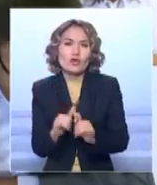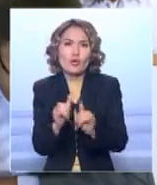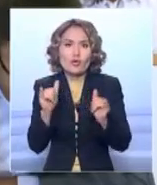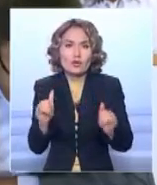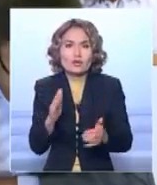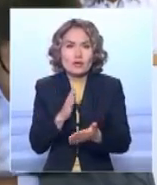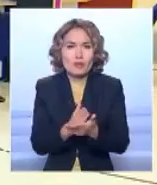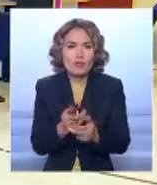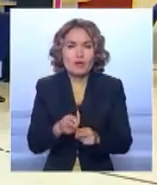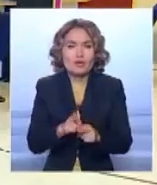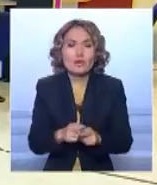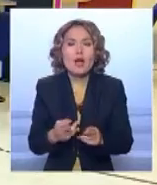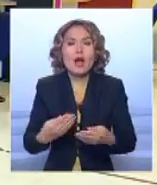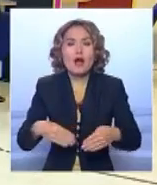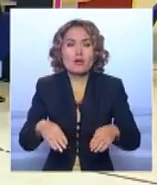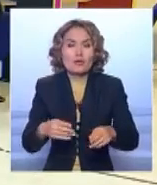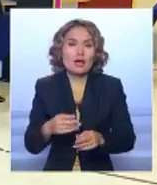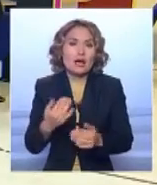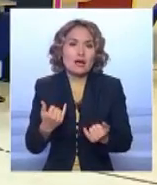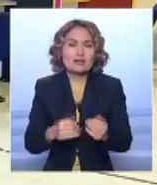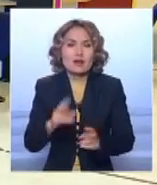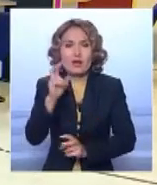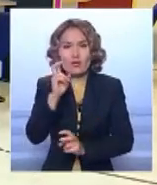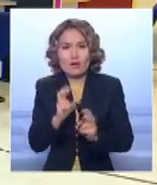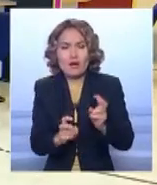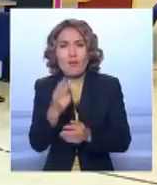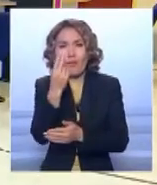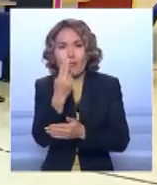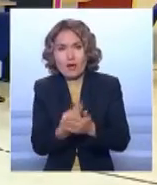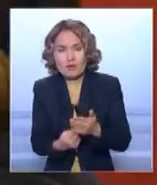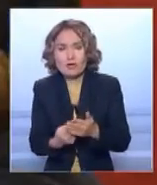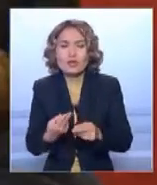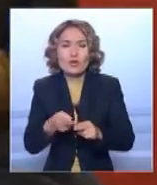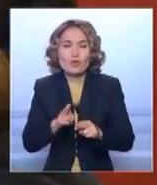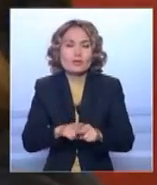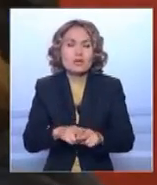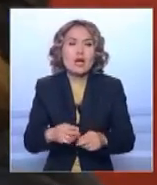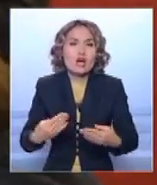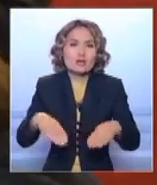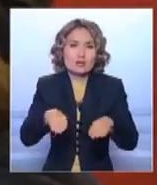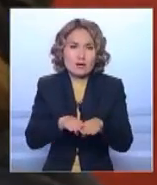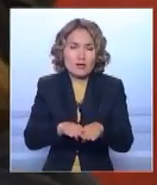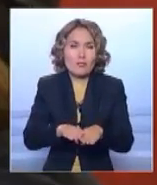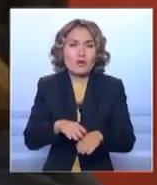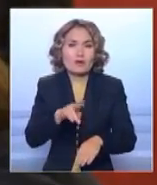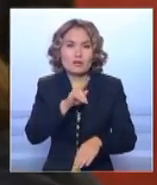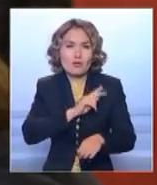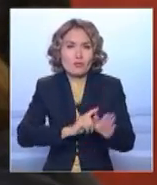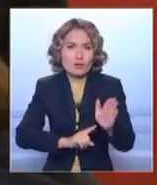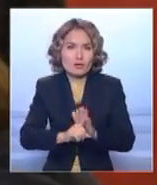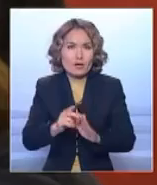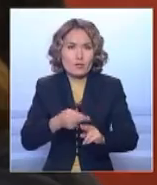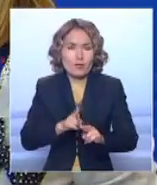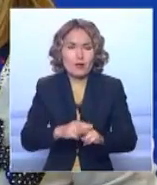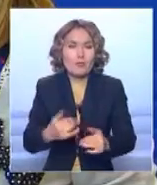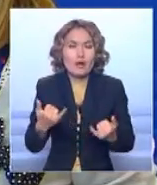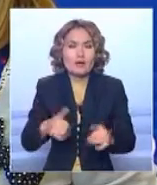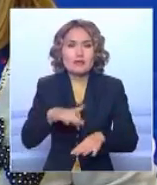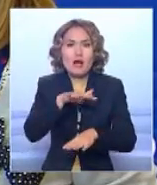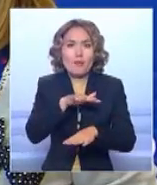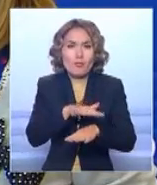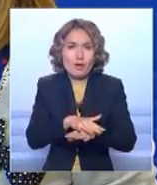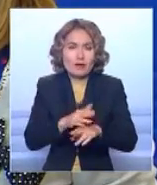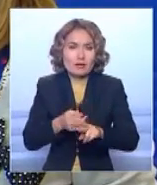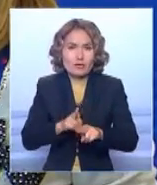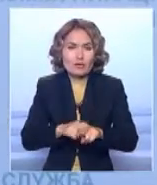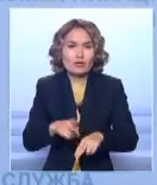ұзарта алады. Сондай-ақ банкроттықты оңалтудың басқа да тиімді тұстары бар. Тиісті заң былтыр күшіне еніп, жүздеген компания қауіптің алдын